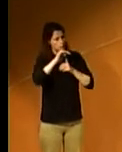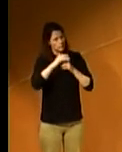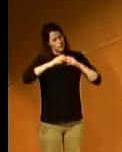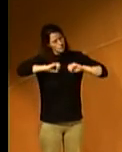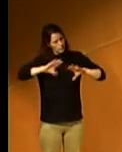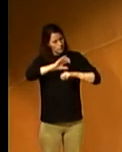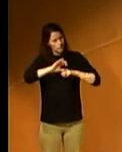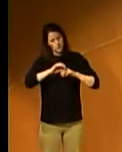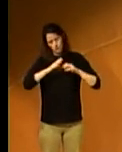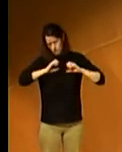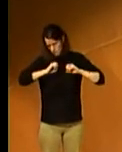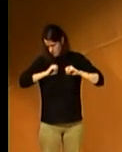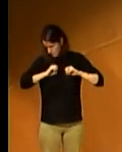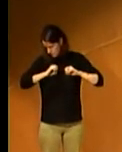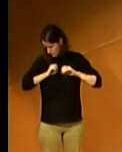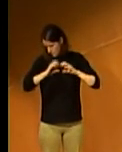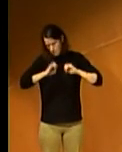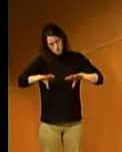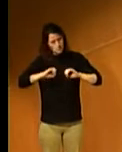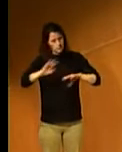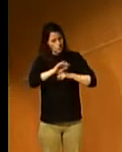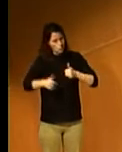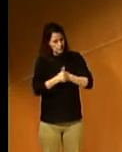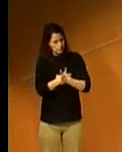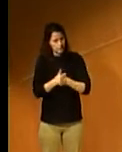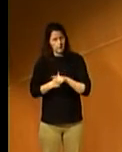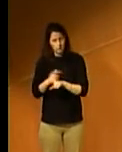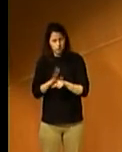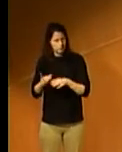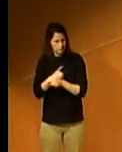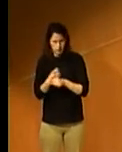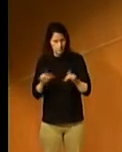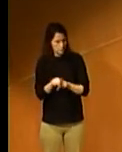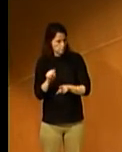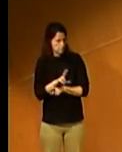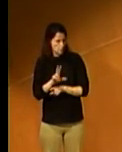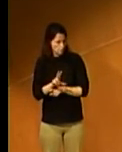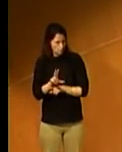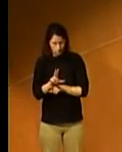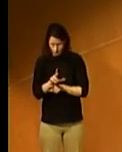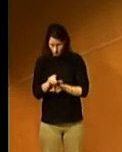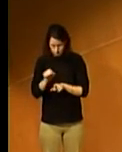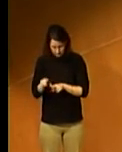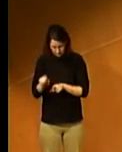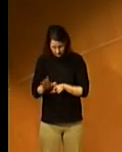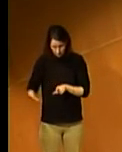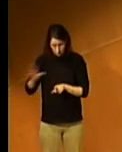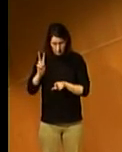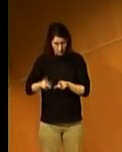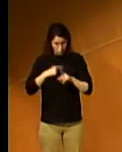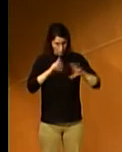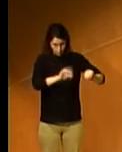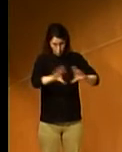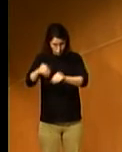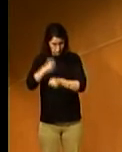Bouches-du-Rhône. Et c'est vrai que mon parcours était très intéressant puisque j'ai vaqué à différents postes.